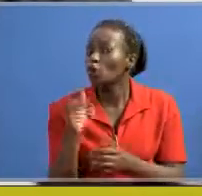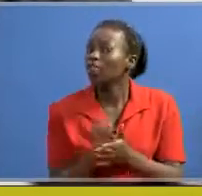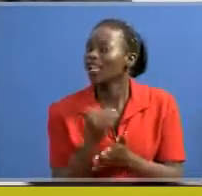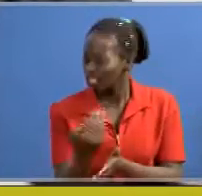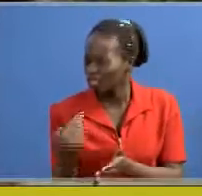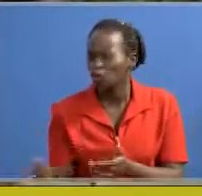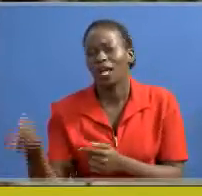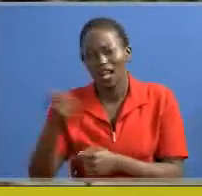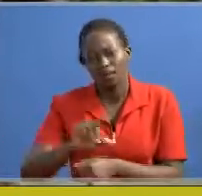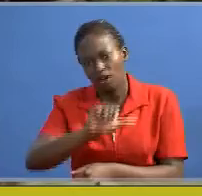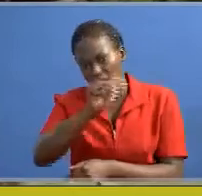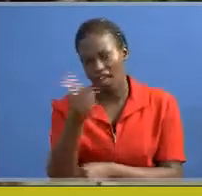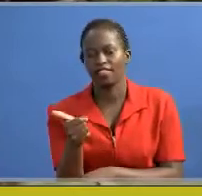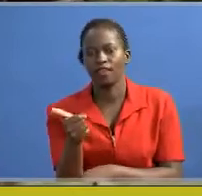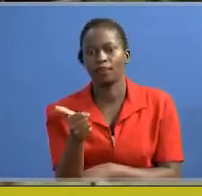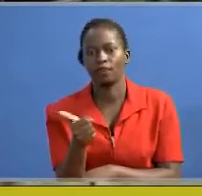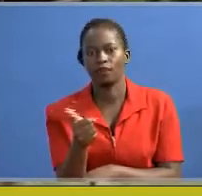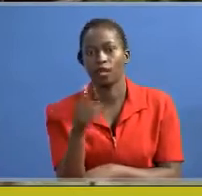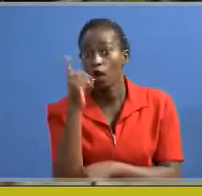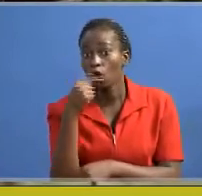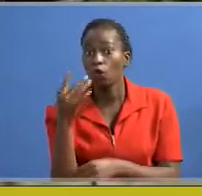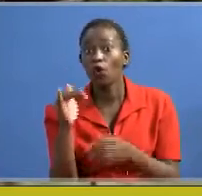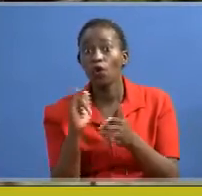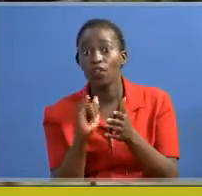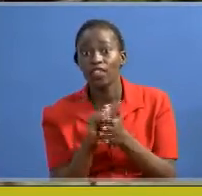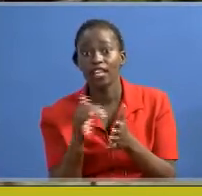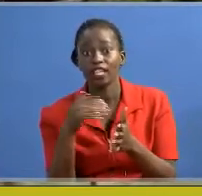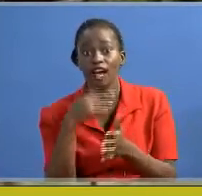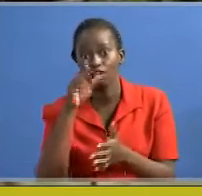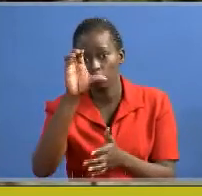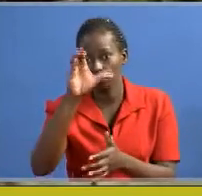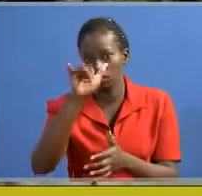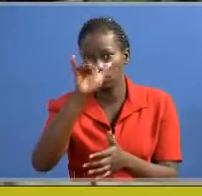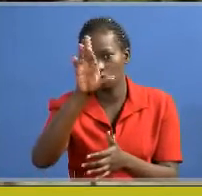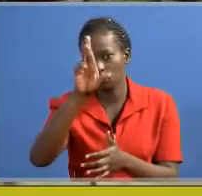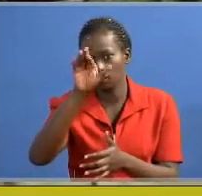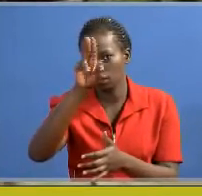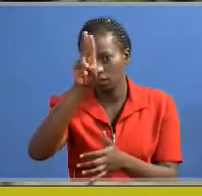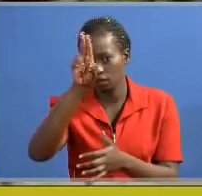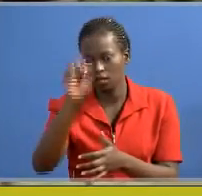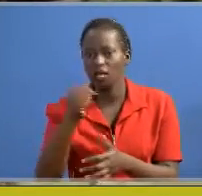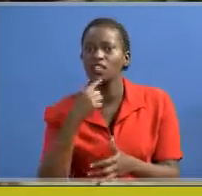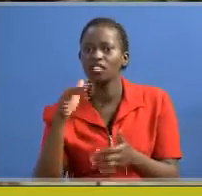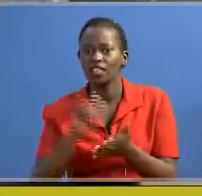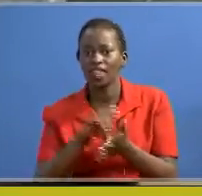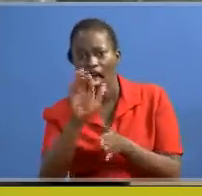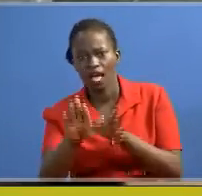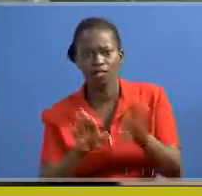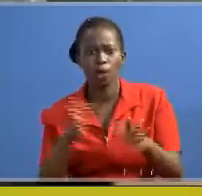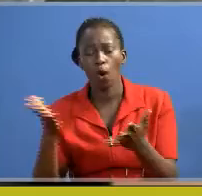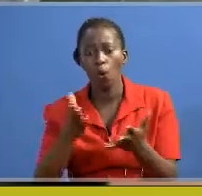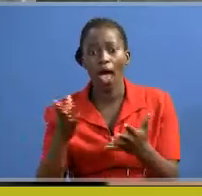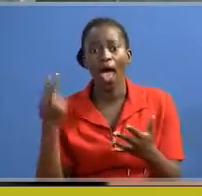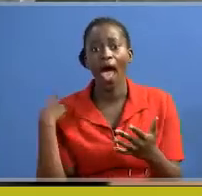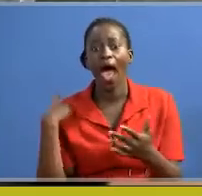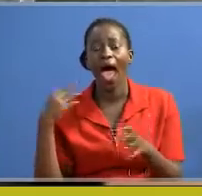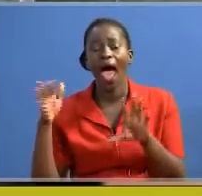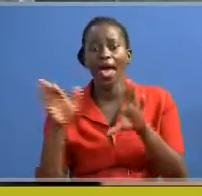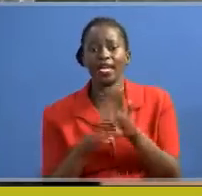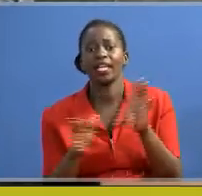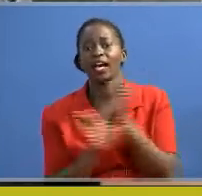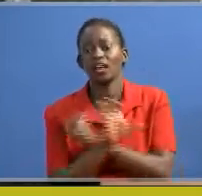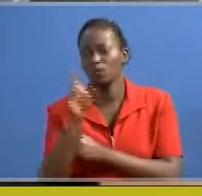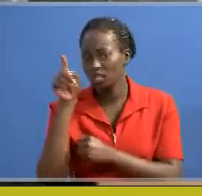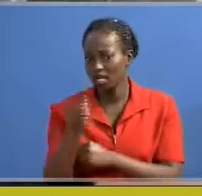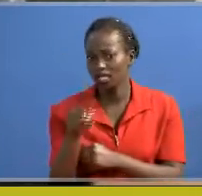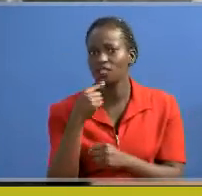wakuche wengine. Mwakilishi wadi ya Tengesa Ilas Tuchima amelalama kufuatia hatua ya maafisa elimu katika kaunti hiyo